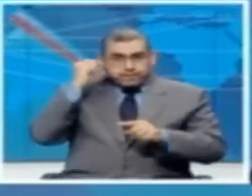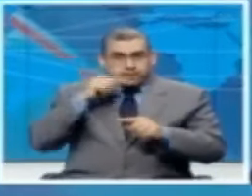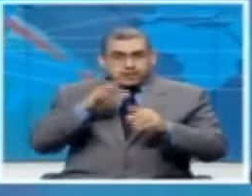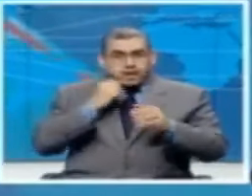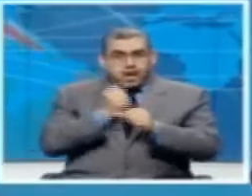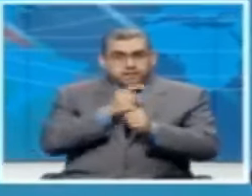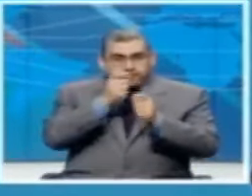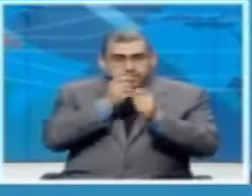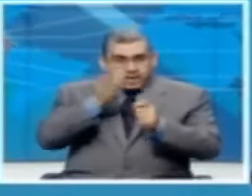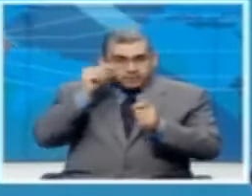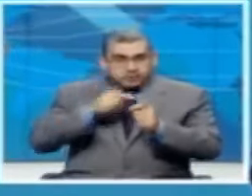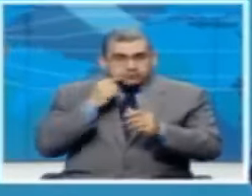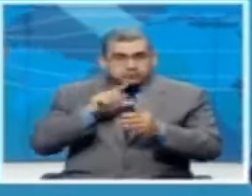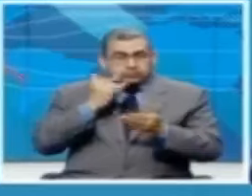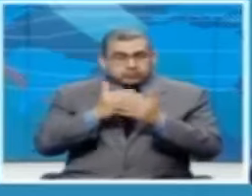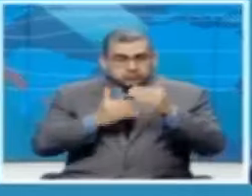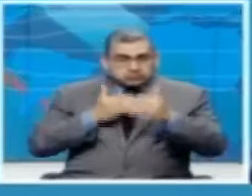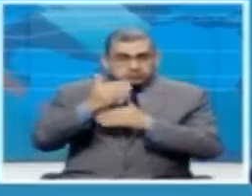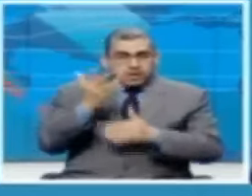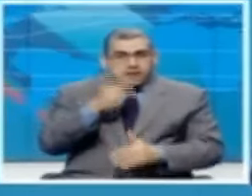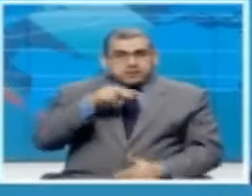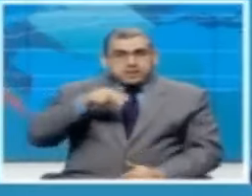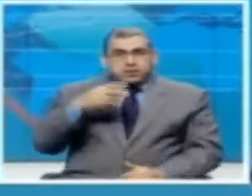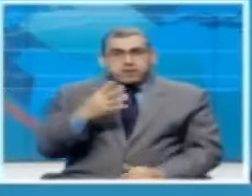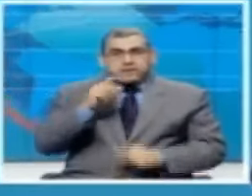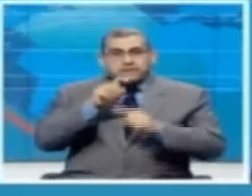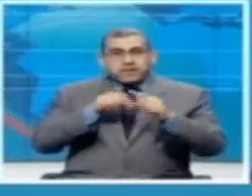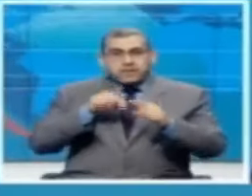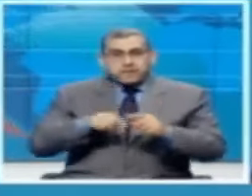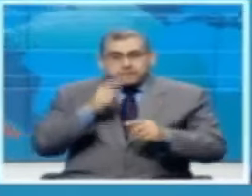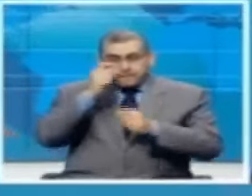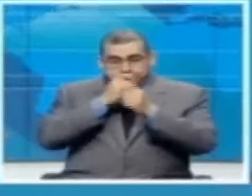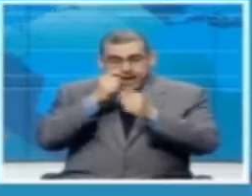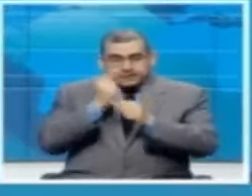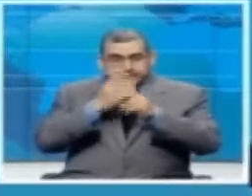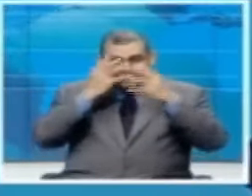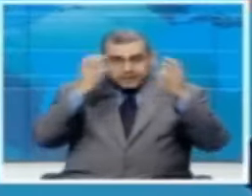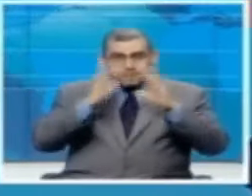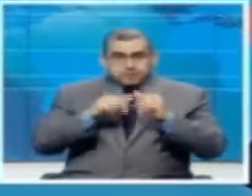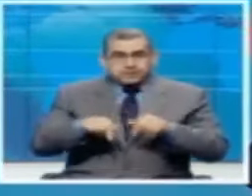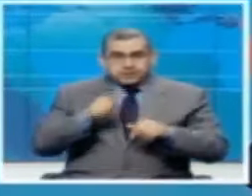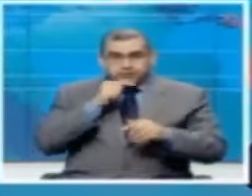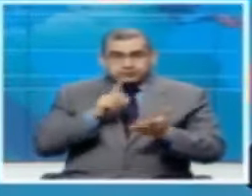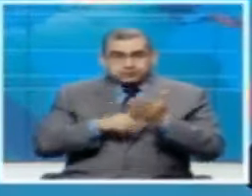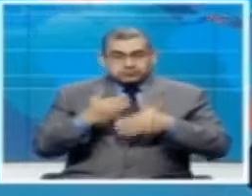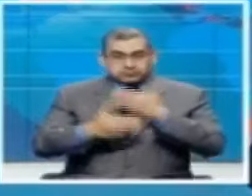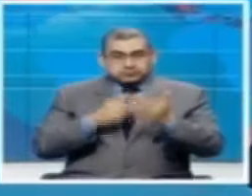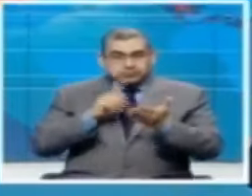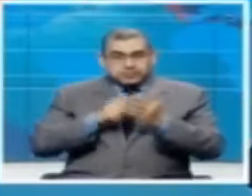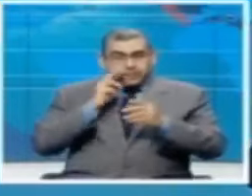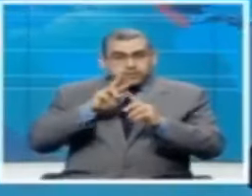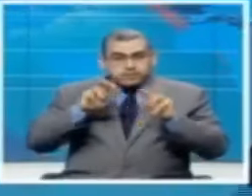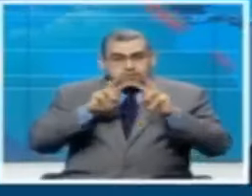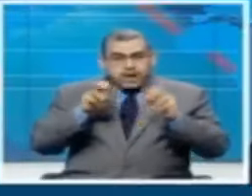مجال البحث العلمي والقياده بلغت نحو 48% من الباحثين المصريين مشيره الى ان اي